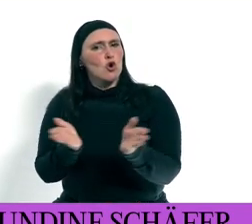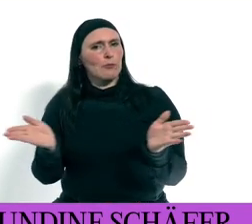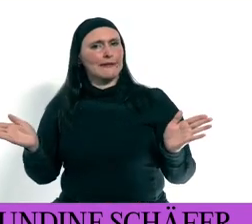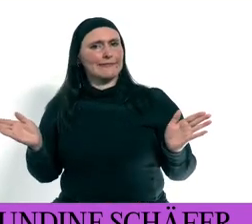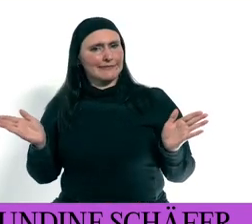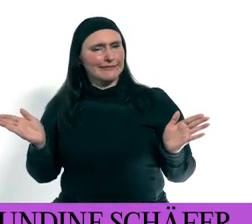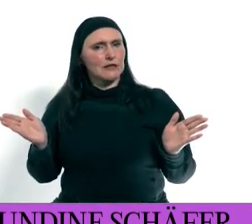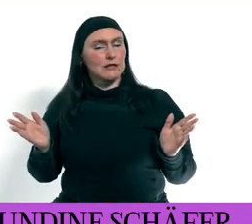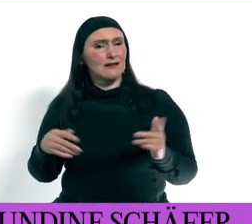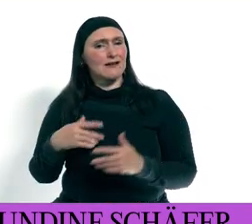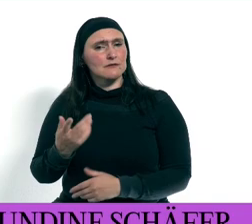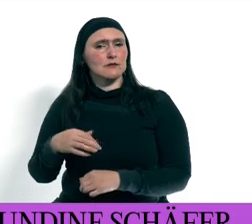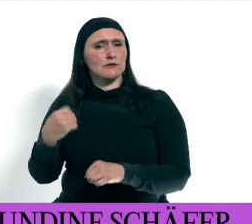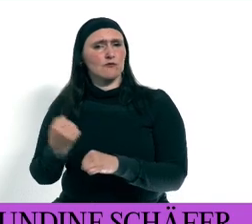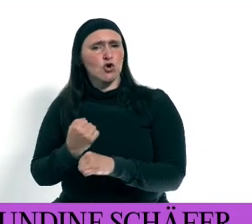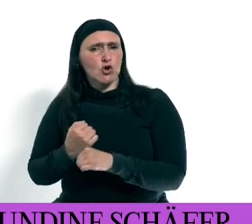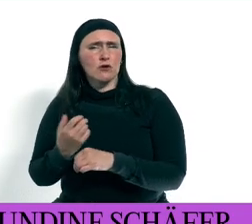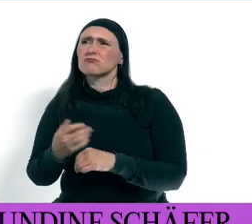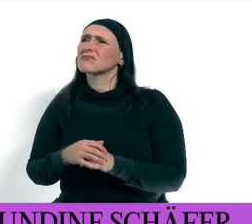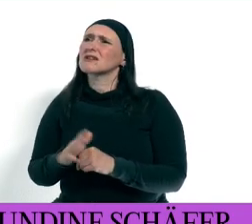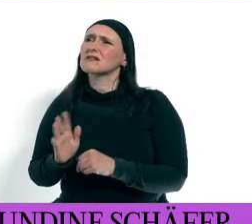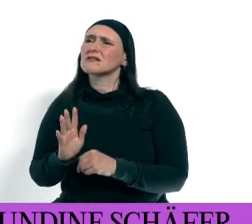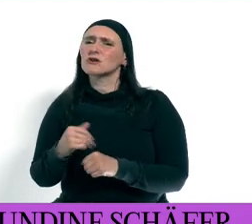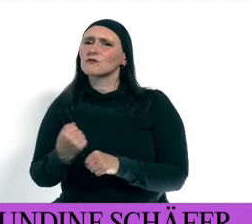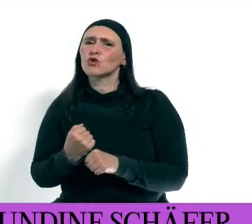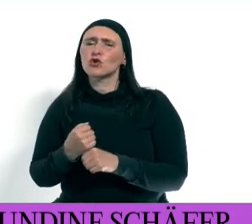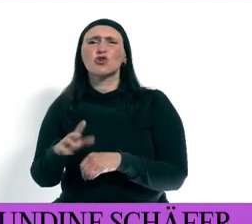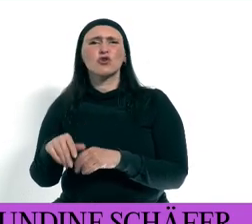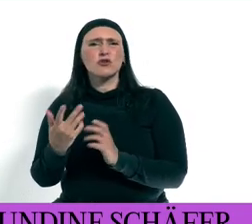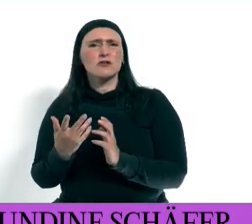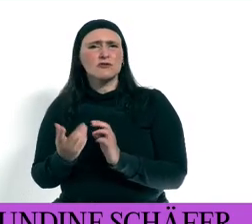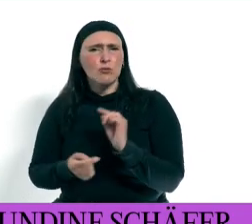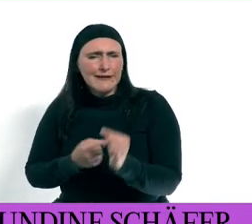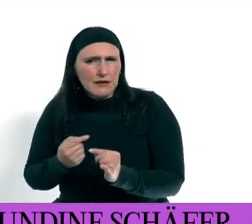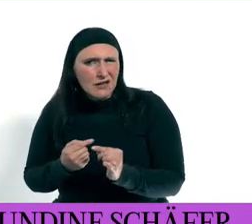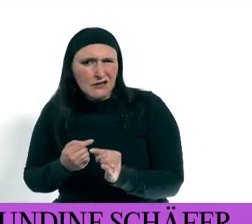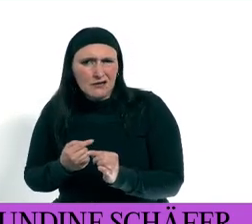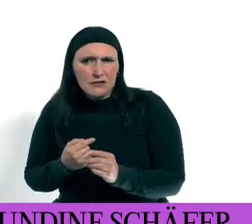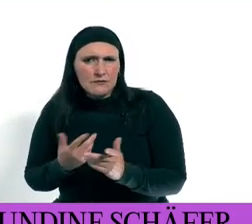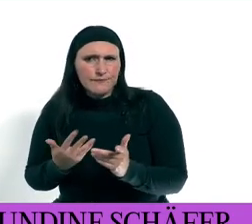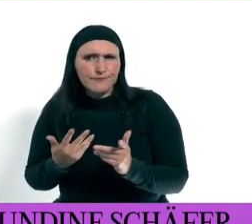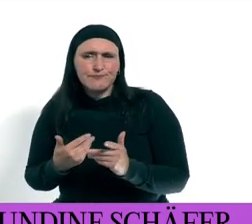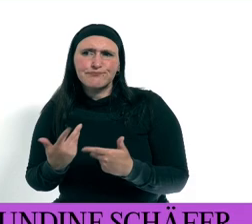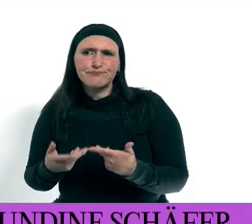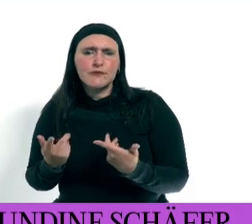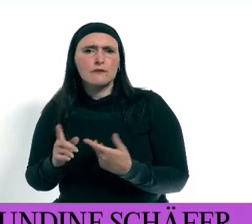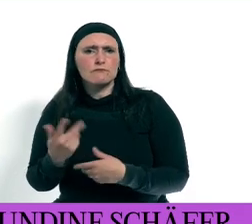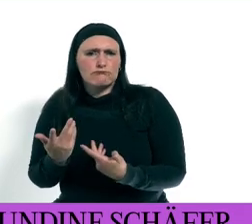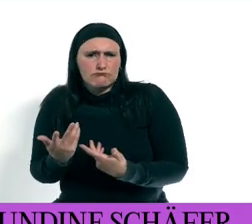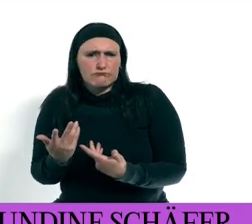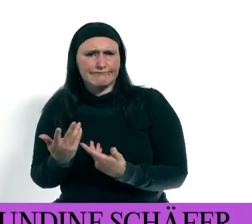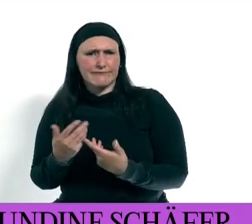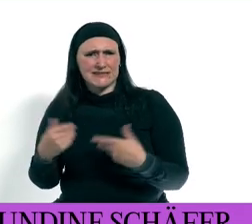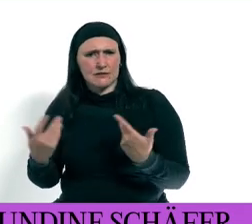Lernen voneinander. Es geht um Offenheit. Es geht nicht mal um Arbeit. Es geht darum,